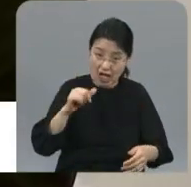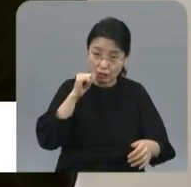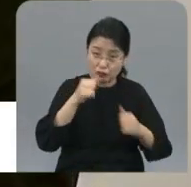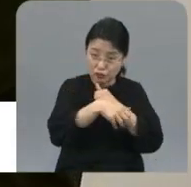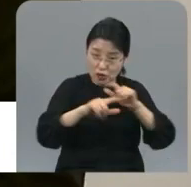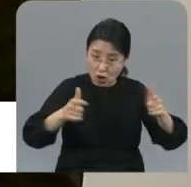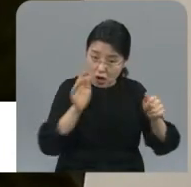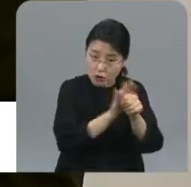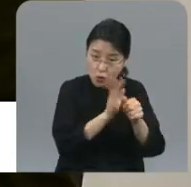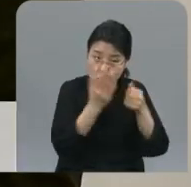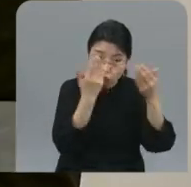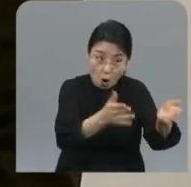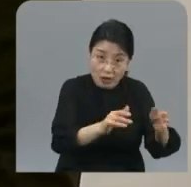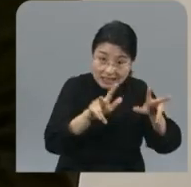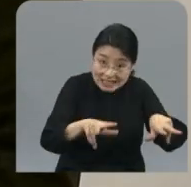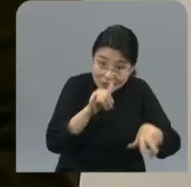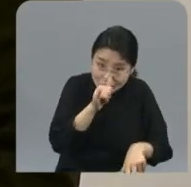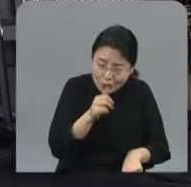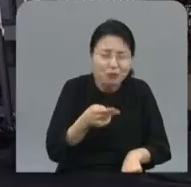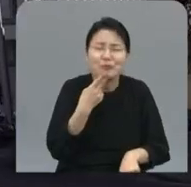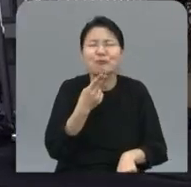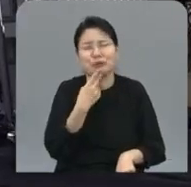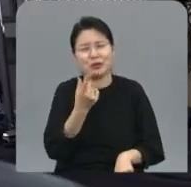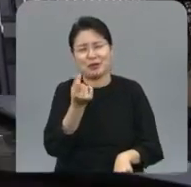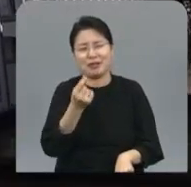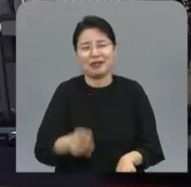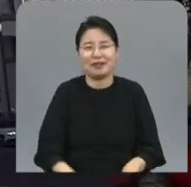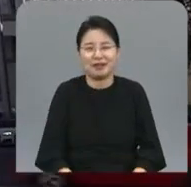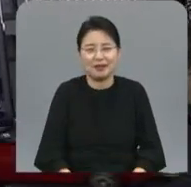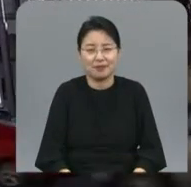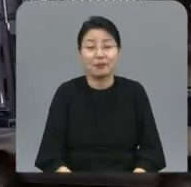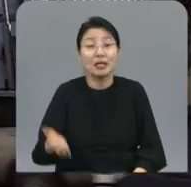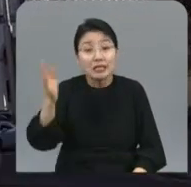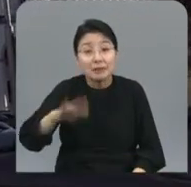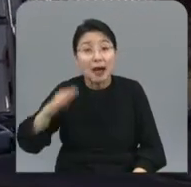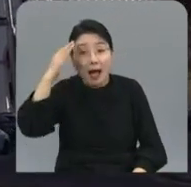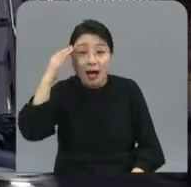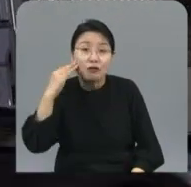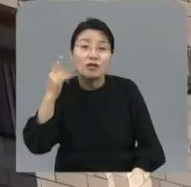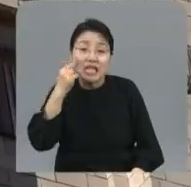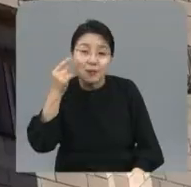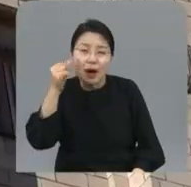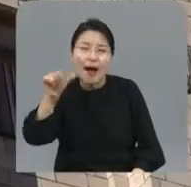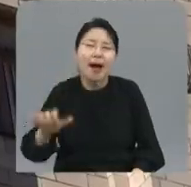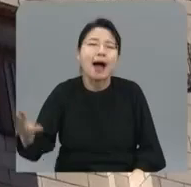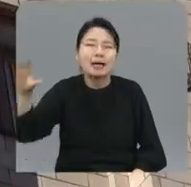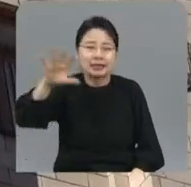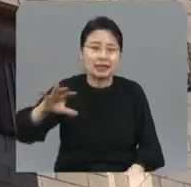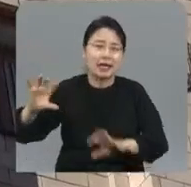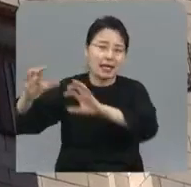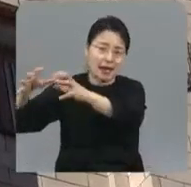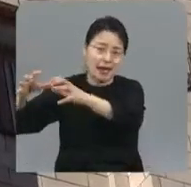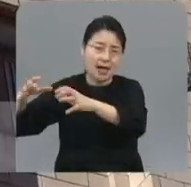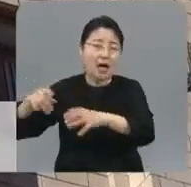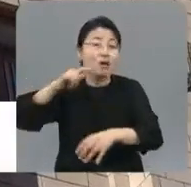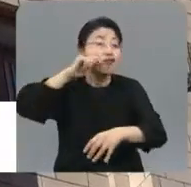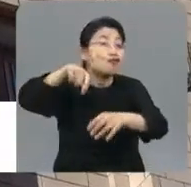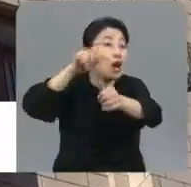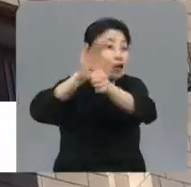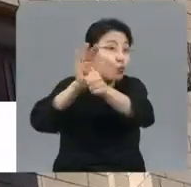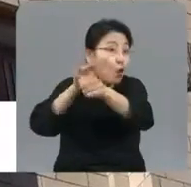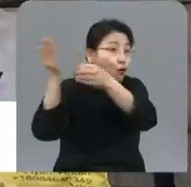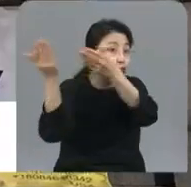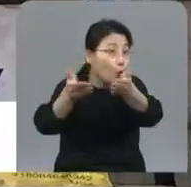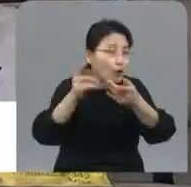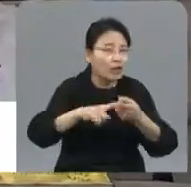terdeteksi penyediaan dukungan persenjataan dari Cina untuk Rusia dalam kesempatan yang sama Blink dan menghargai dukungan dari negara-negara Sekutu di